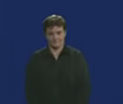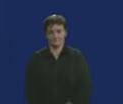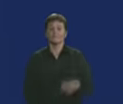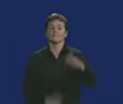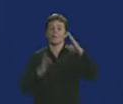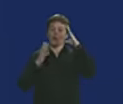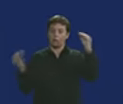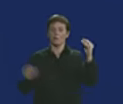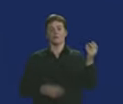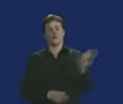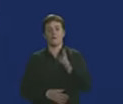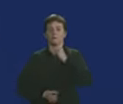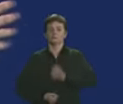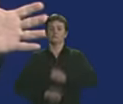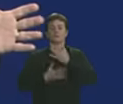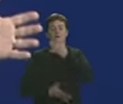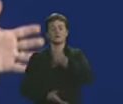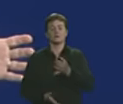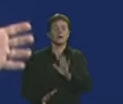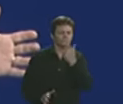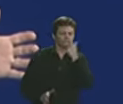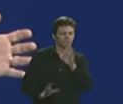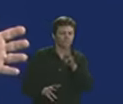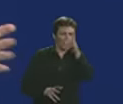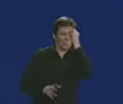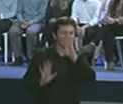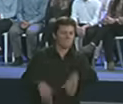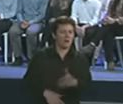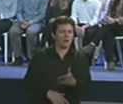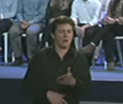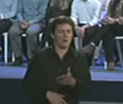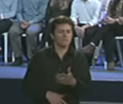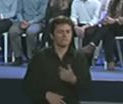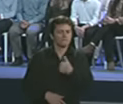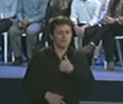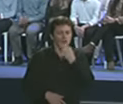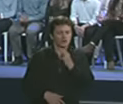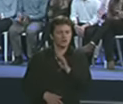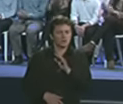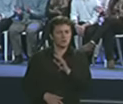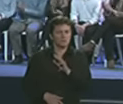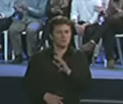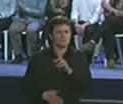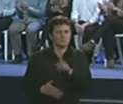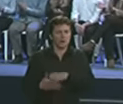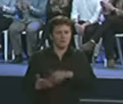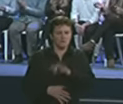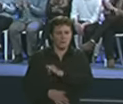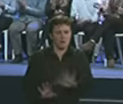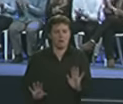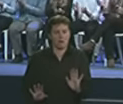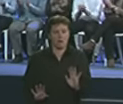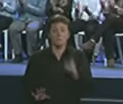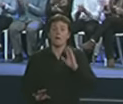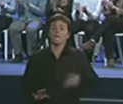Monsieur Hollande dit, on ne nous a pas bien compris. Parce que c'est jamais de leur faute, c'est toujours de la nôtre. On n'a jamais